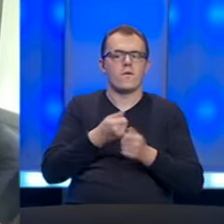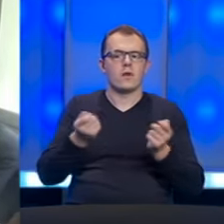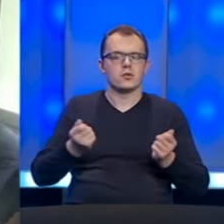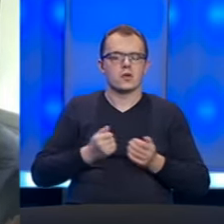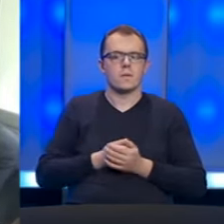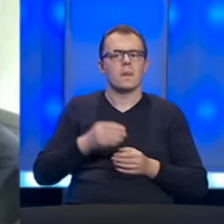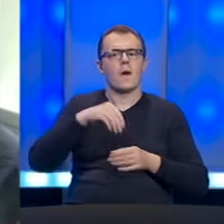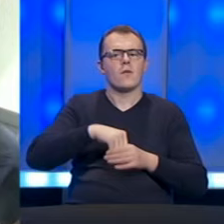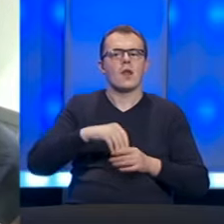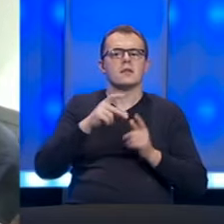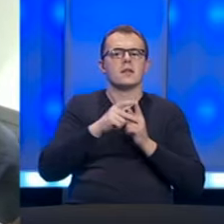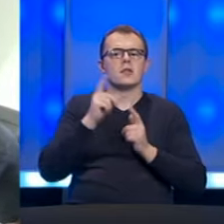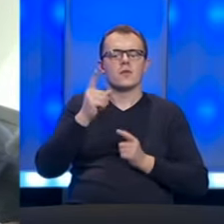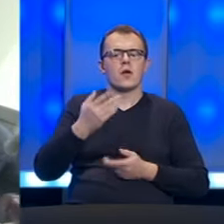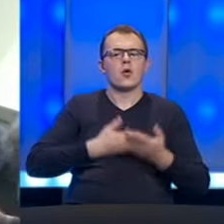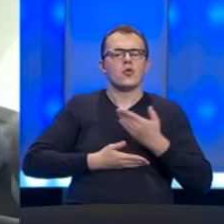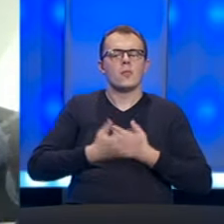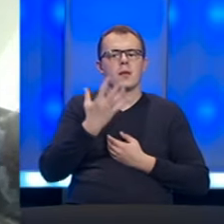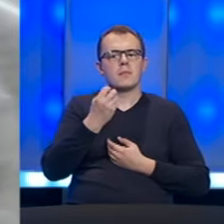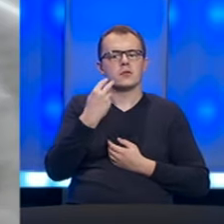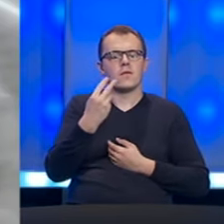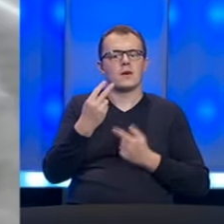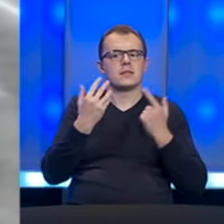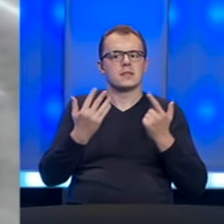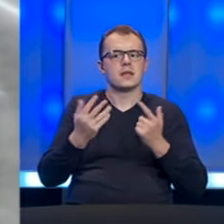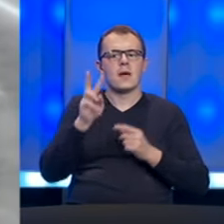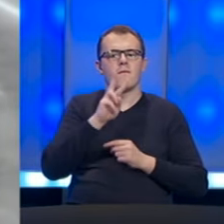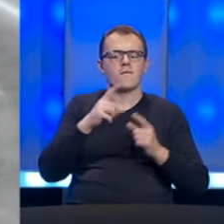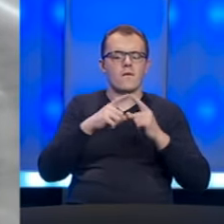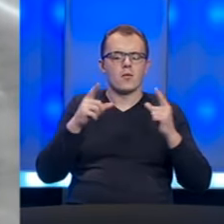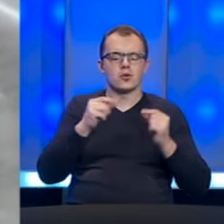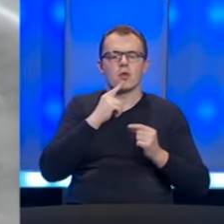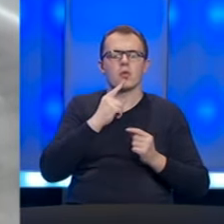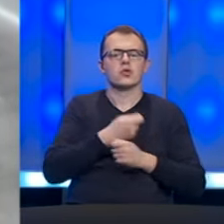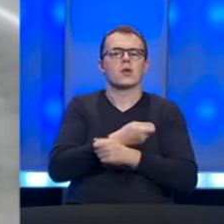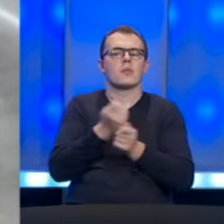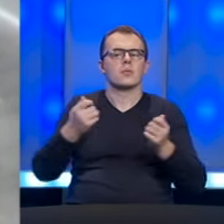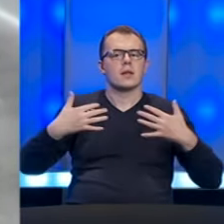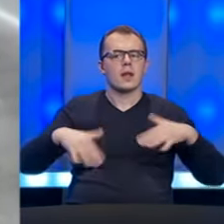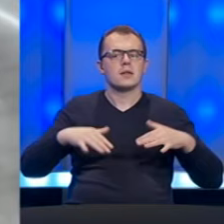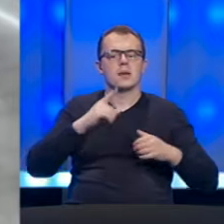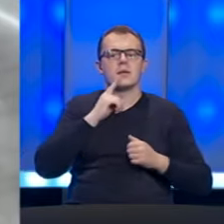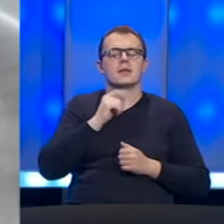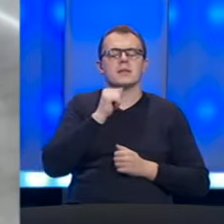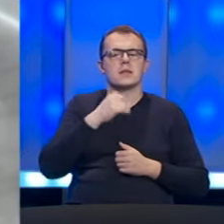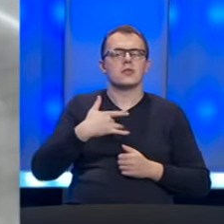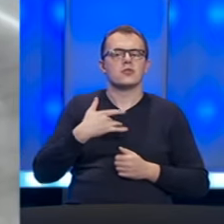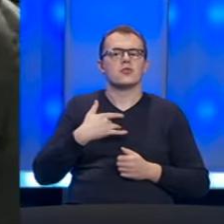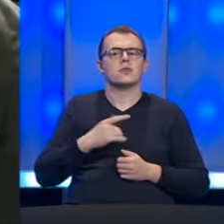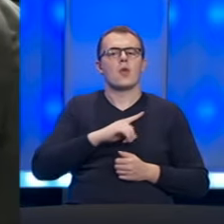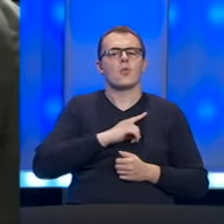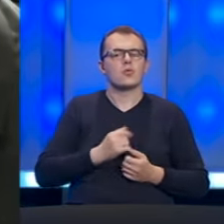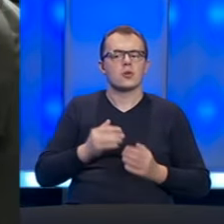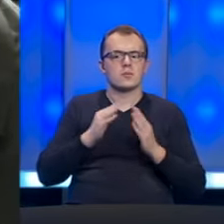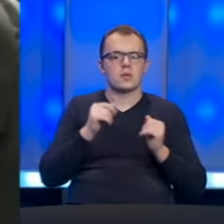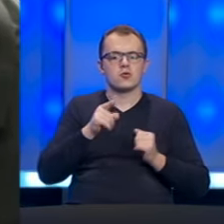od fondacije Drašković dobili 527 vaučera koji će se podijeliti nezaposlenim i socijalno ugroženom stanovništvu.